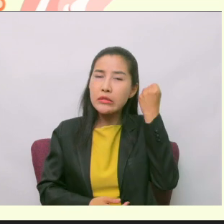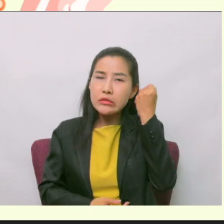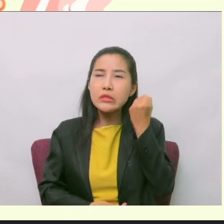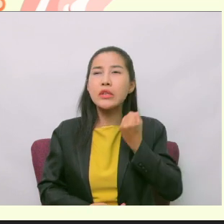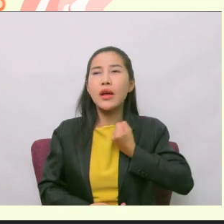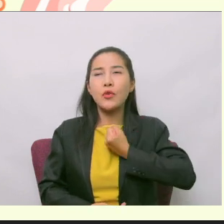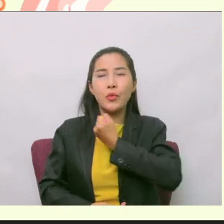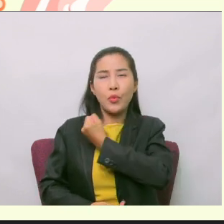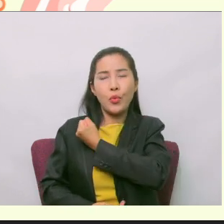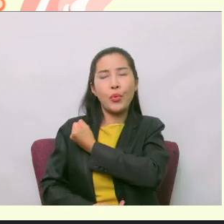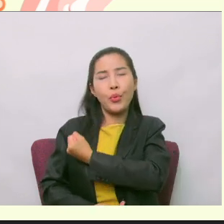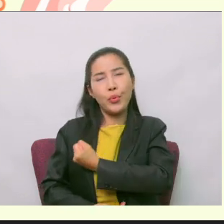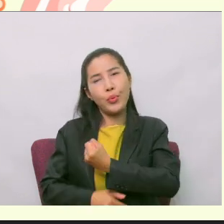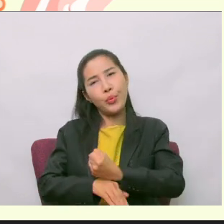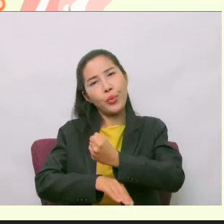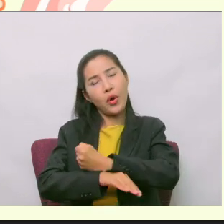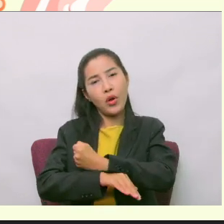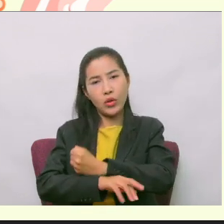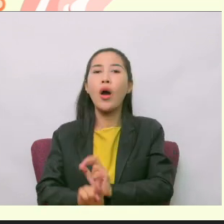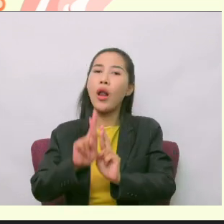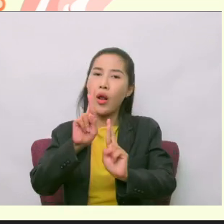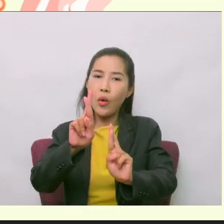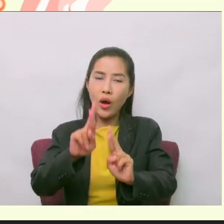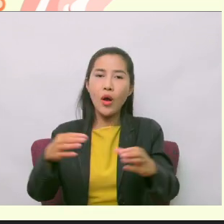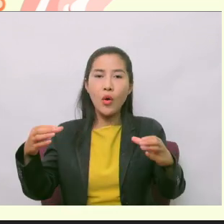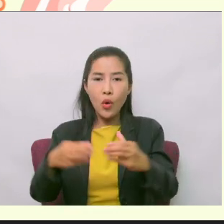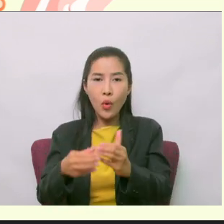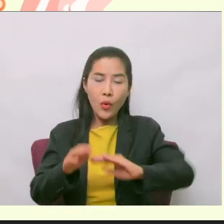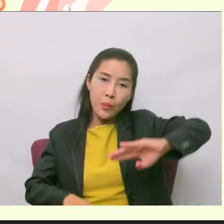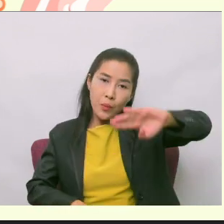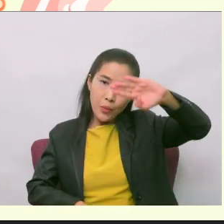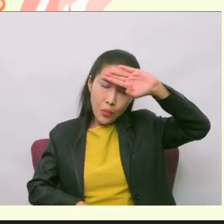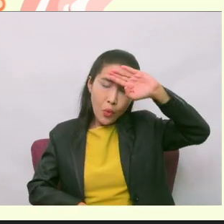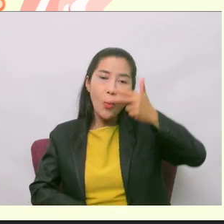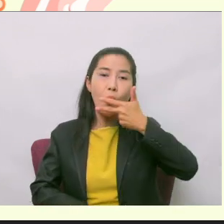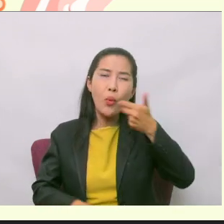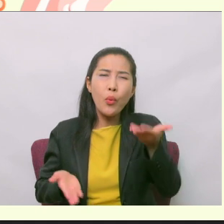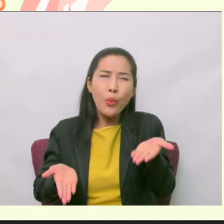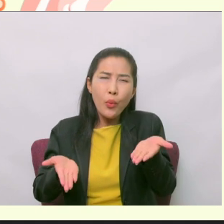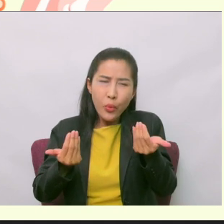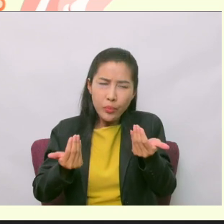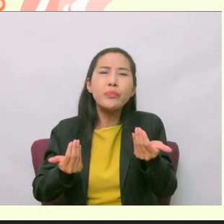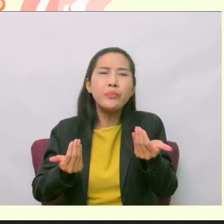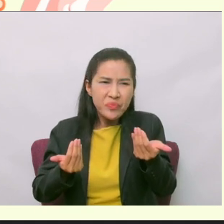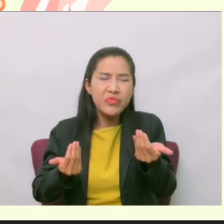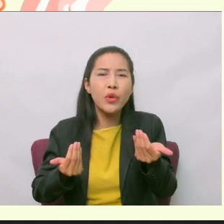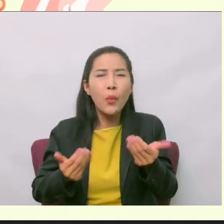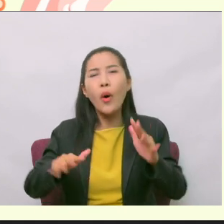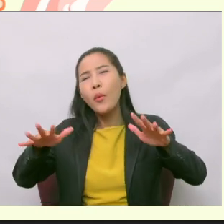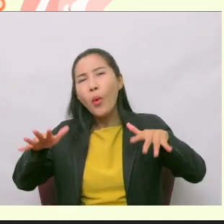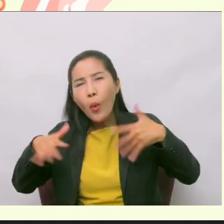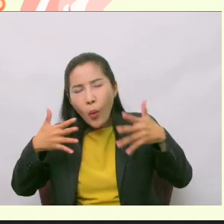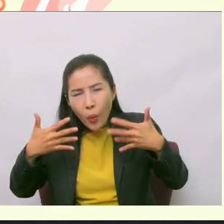ะคะเนื่องจากว่ากลุ่มผู้ป่วยเบาหวานเนี่ยค่ะนะคะเวลาเราใช้ลูกประคบเนี่ยค่ะในเรื่องของอุณหภูมิความร้อนผู้ป่วยเบาหวานเข